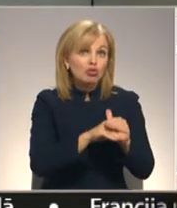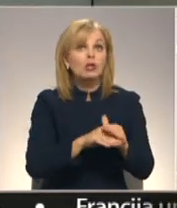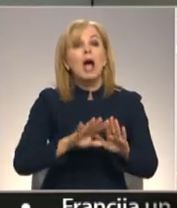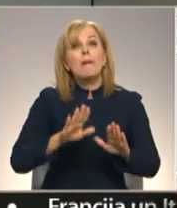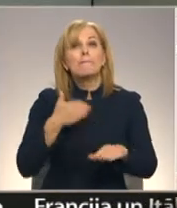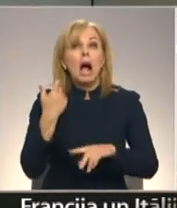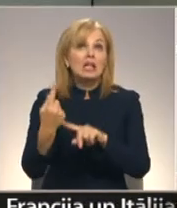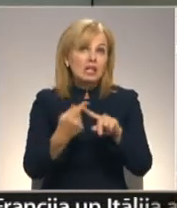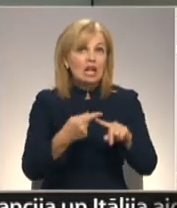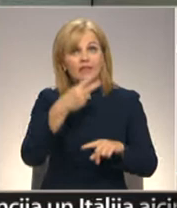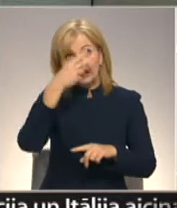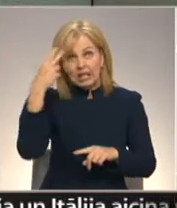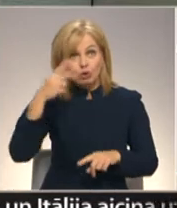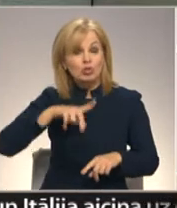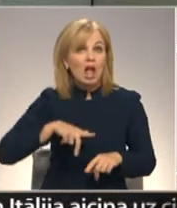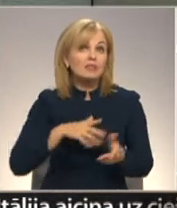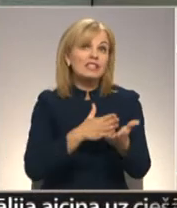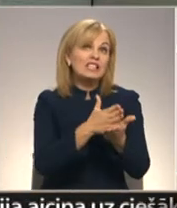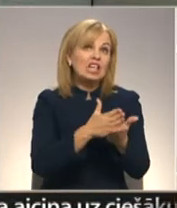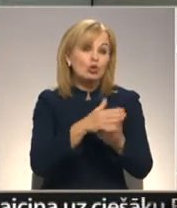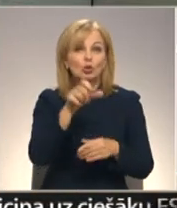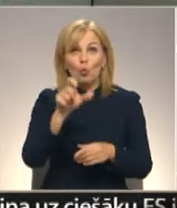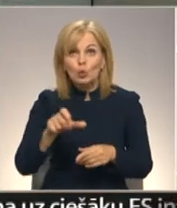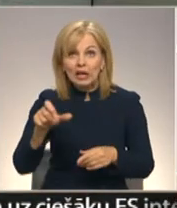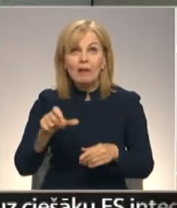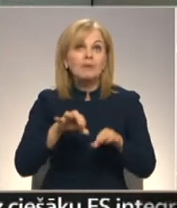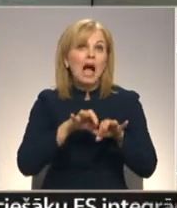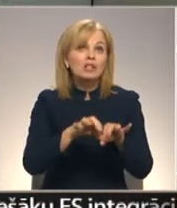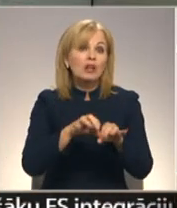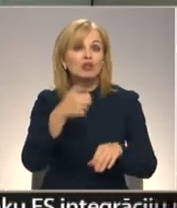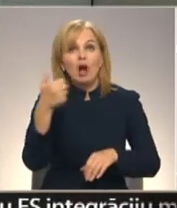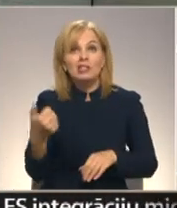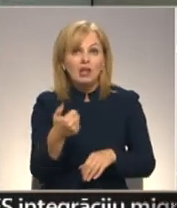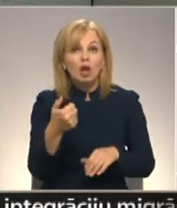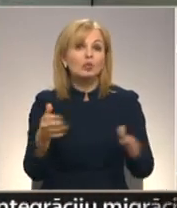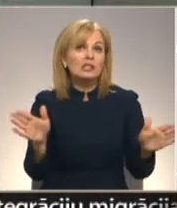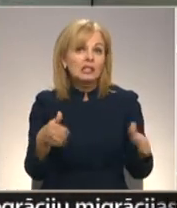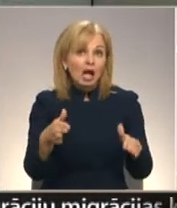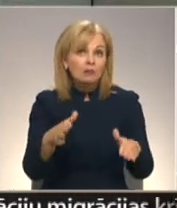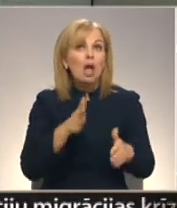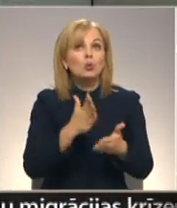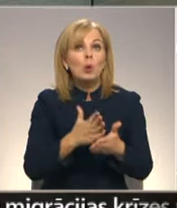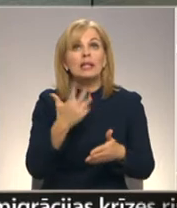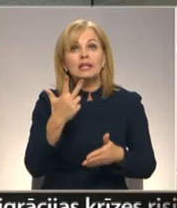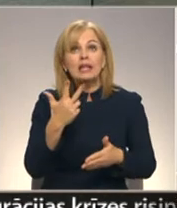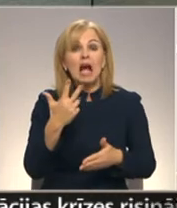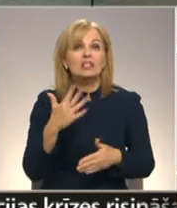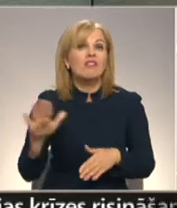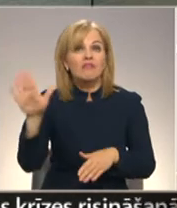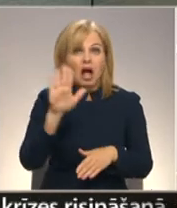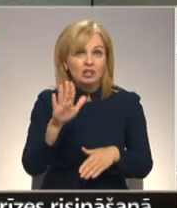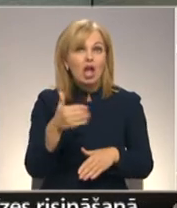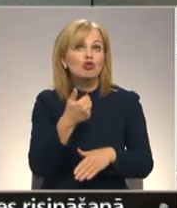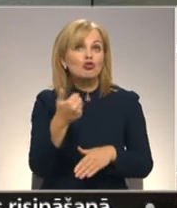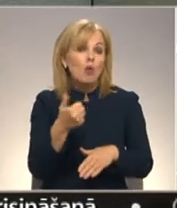Baltkrievijas, Lietuvas un Latvijas ķirurgi aizvadījuši gadskārtējo sanāksmi, kas notiek visās trijās valstīs, bet šogad aizvadīta Latvijā